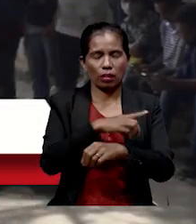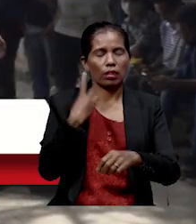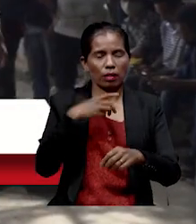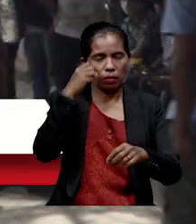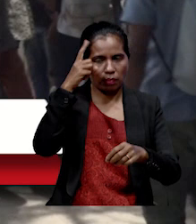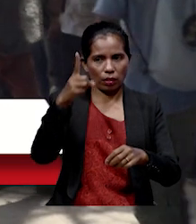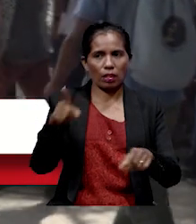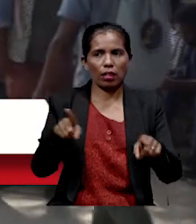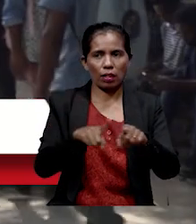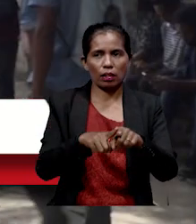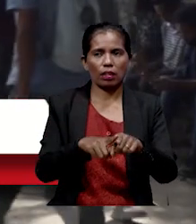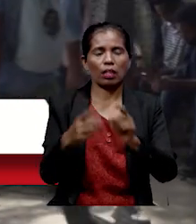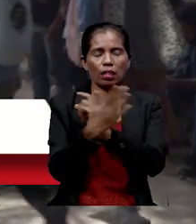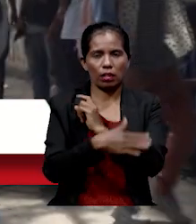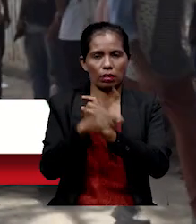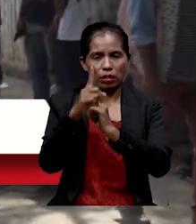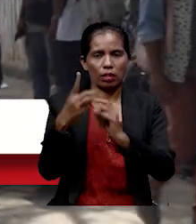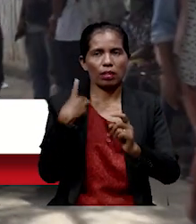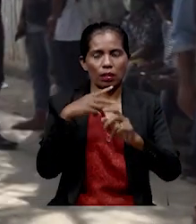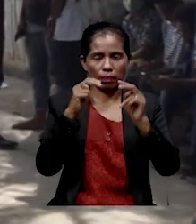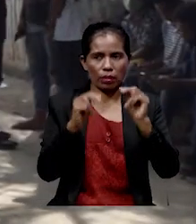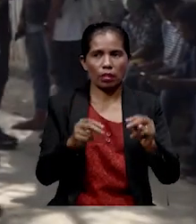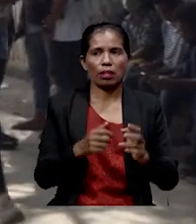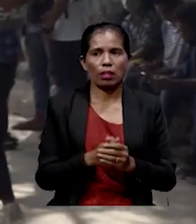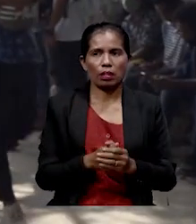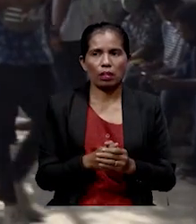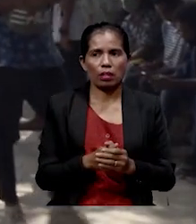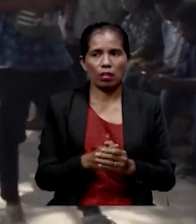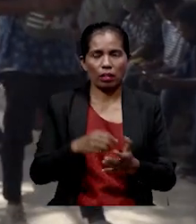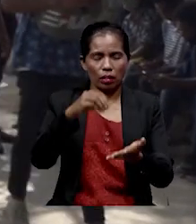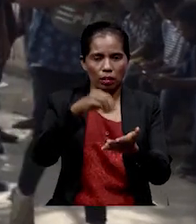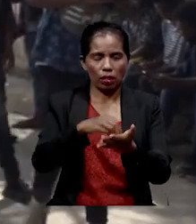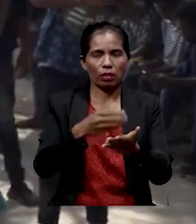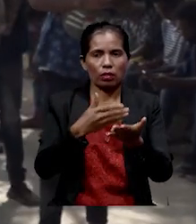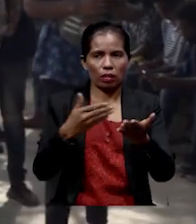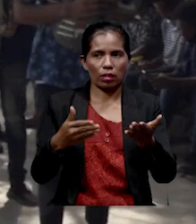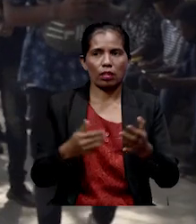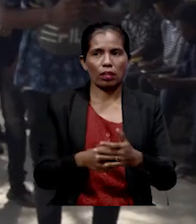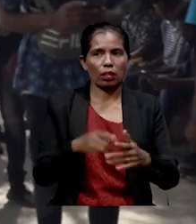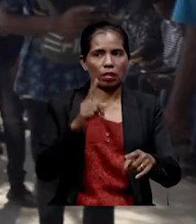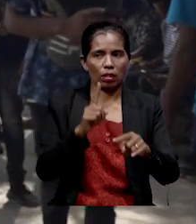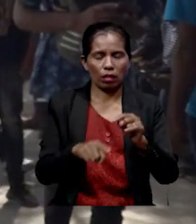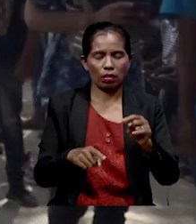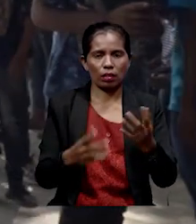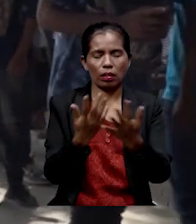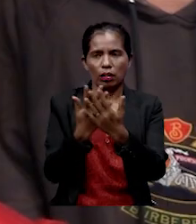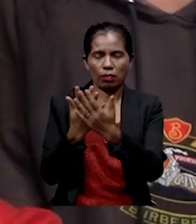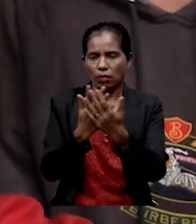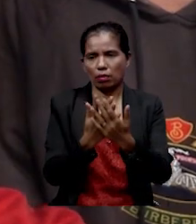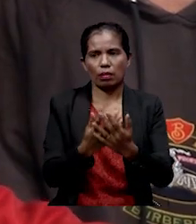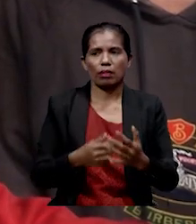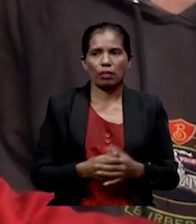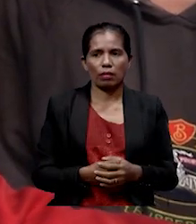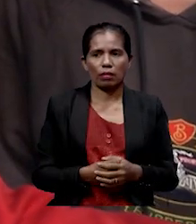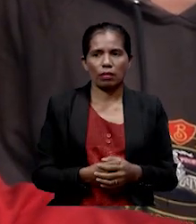oing lorong sai nasaung idana tamba ne ita persija alona be ne koloka sasan serne para ita ansalalika buat ira sena malu bebe kan sane ei